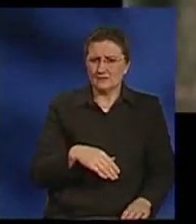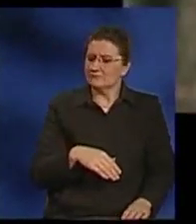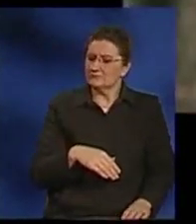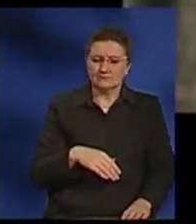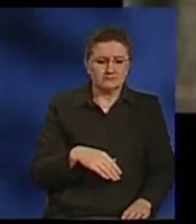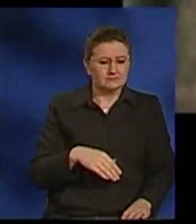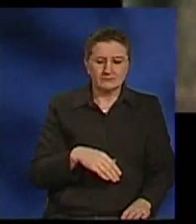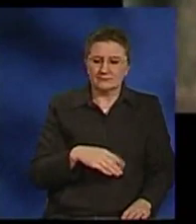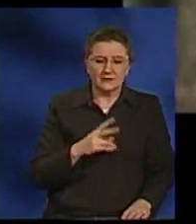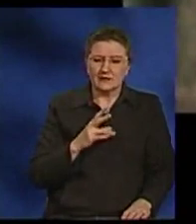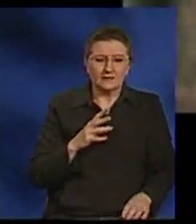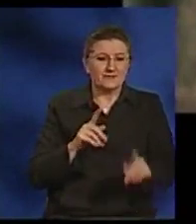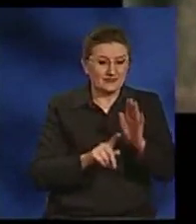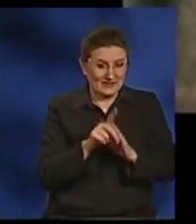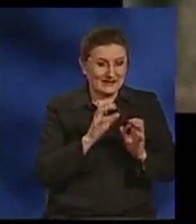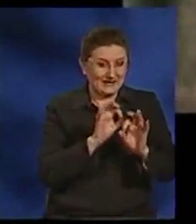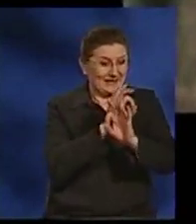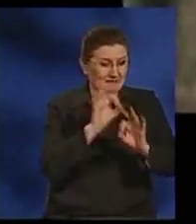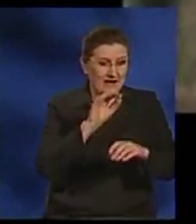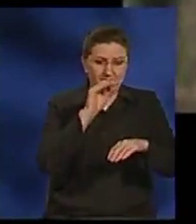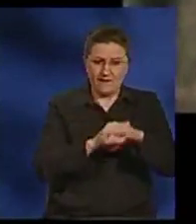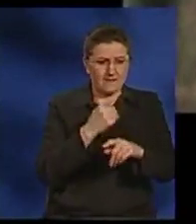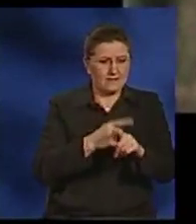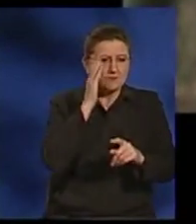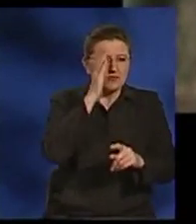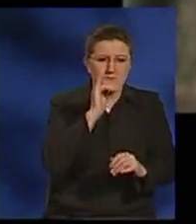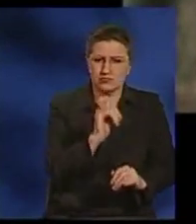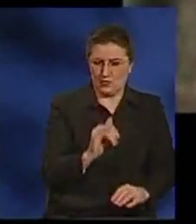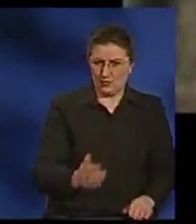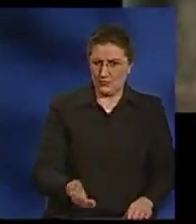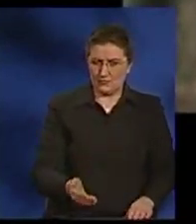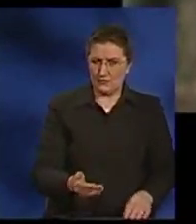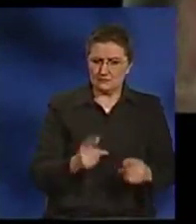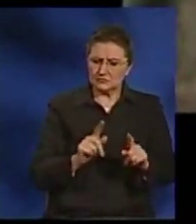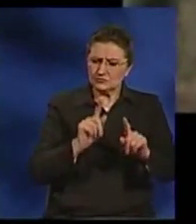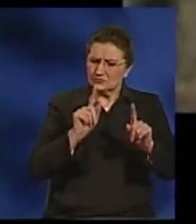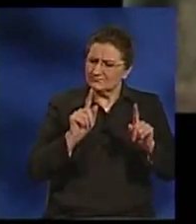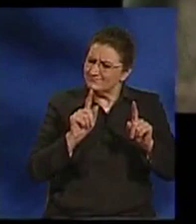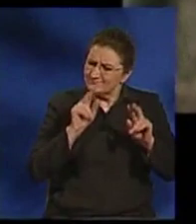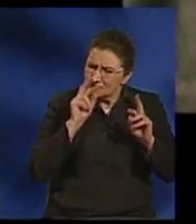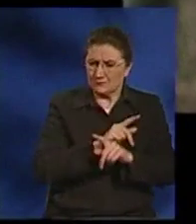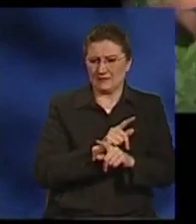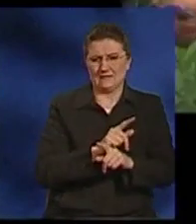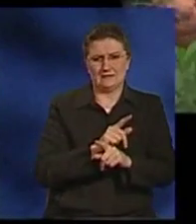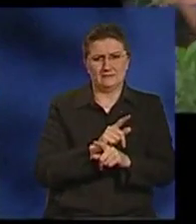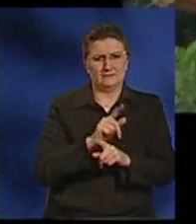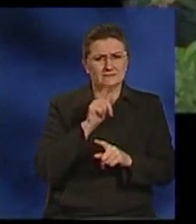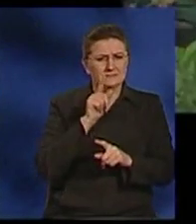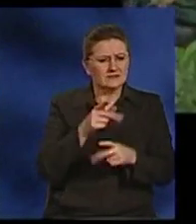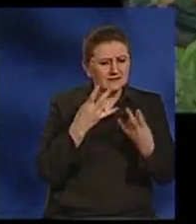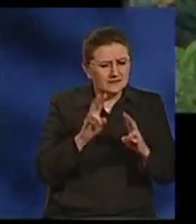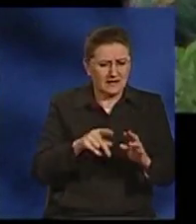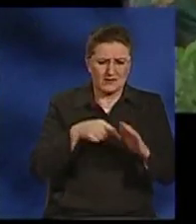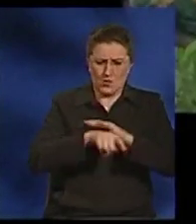прекрасно, как кажется на первый взгляд. И я боюсь, здесь что-то не так. И ты сильно рискуешь. Да ну